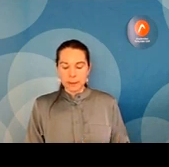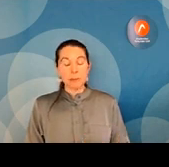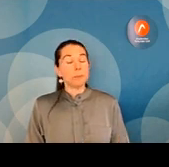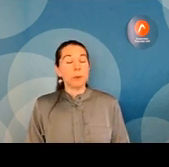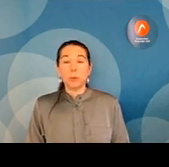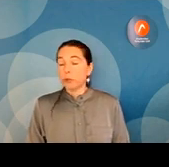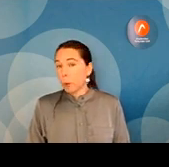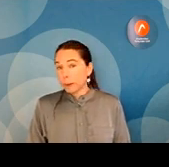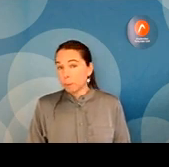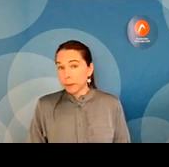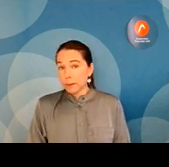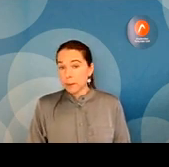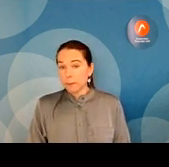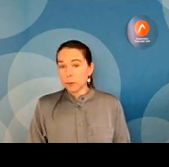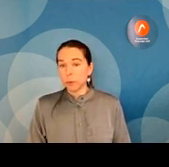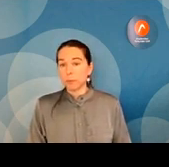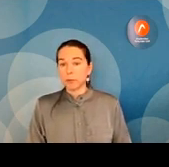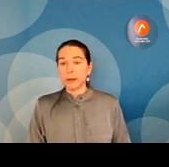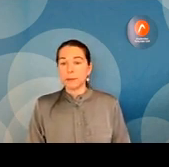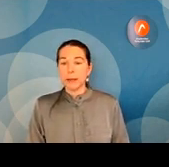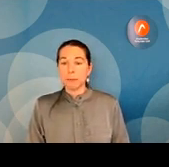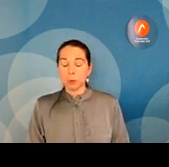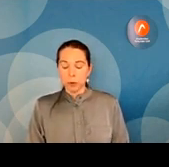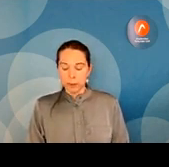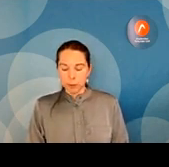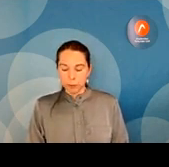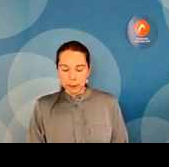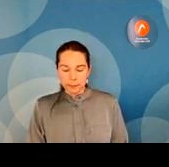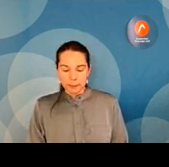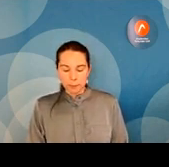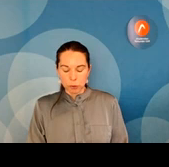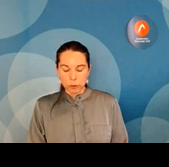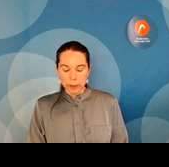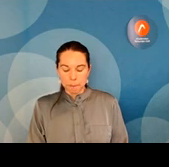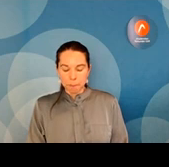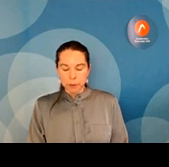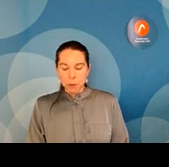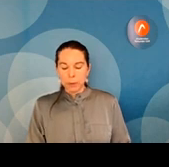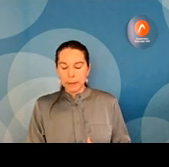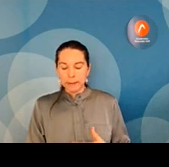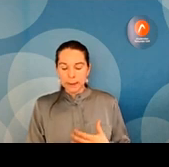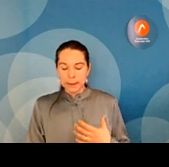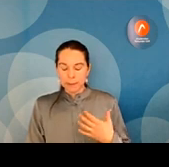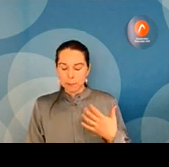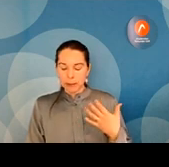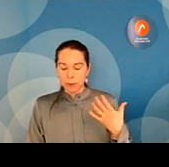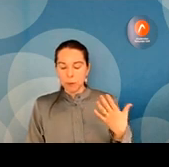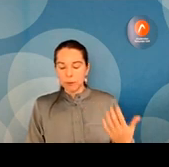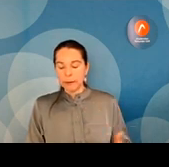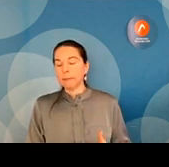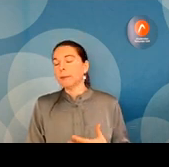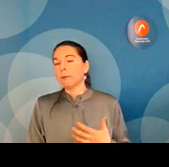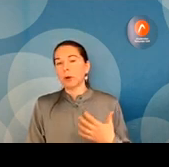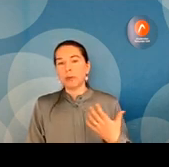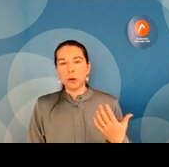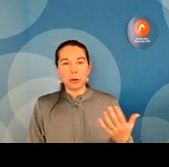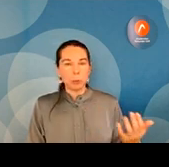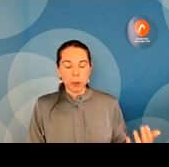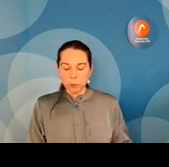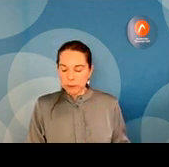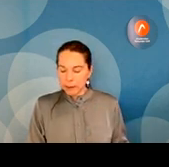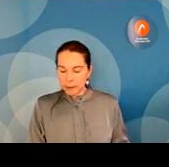det här ålderism ur två perspektiv som Fredrik Snellman då lyfter i sin forskning. Och det ena är liksom så här, hur vi känner